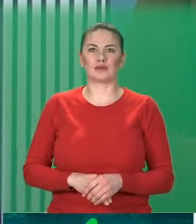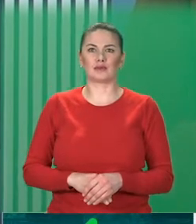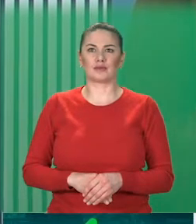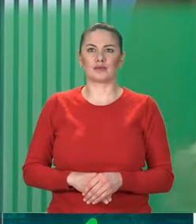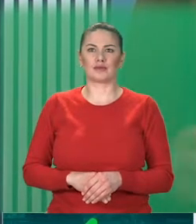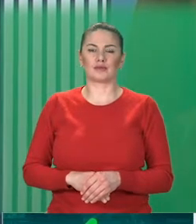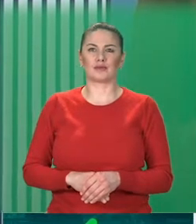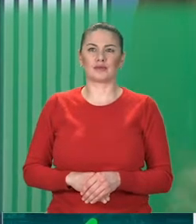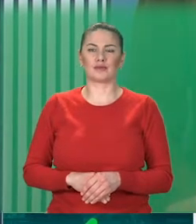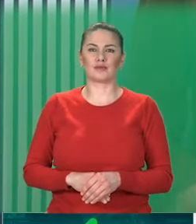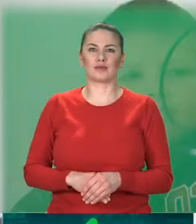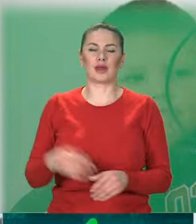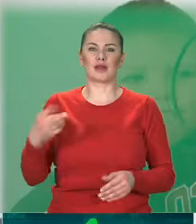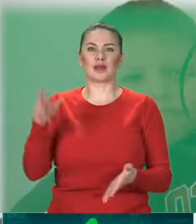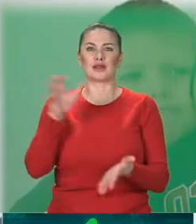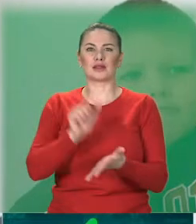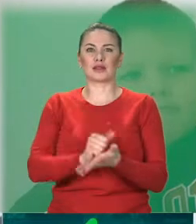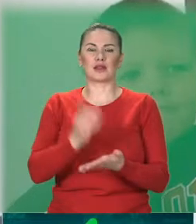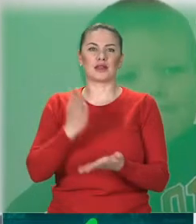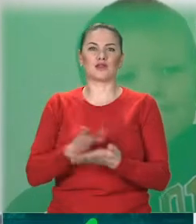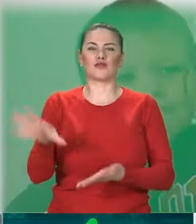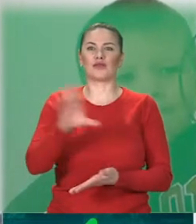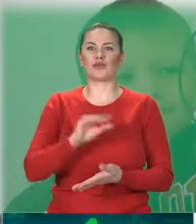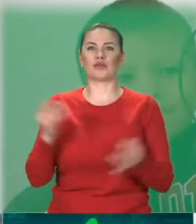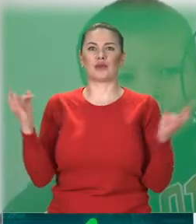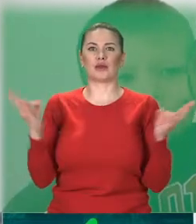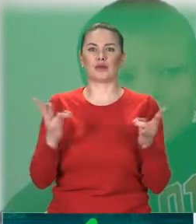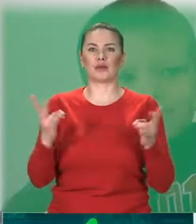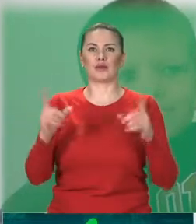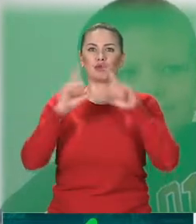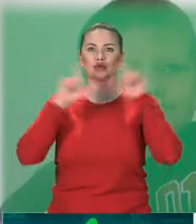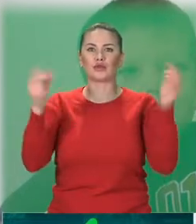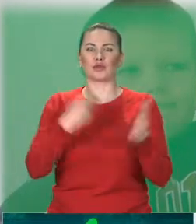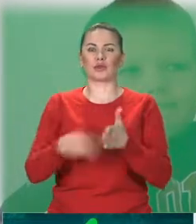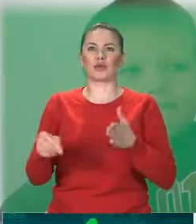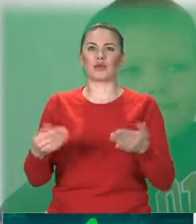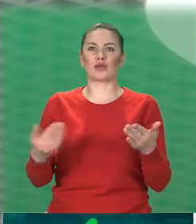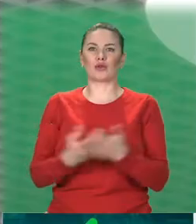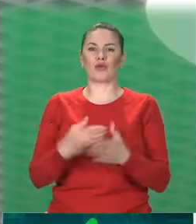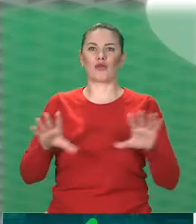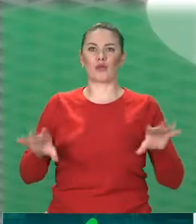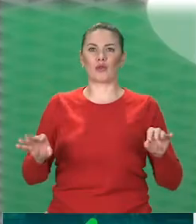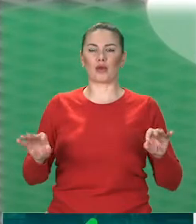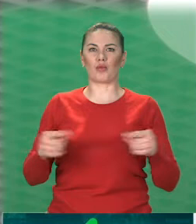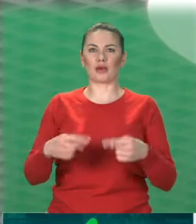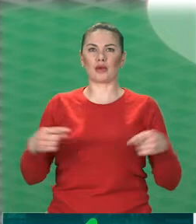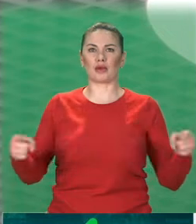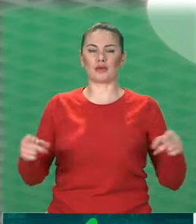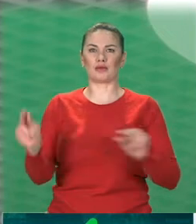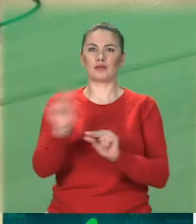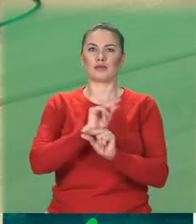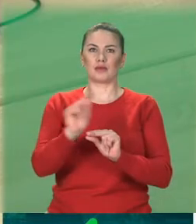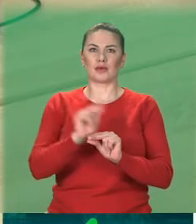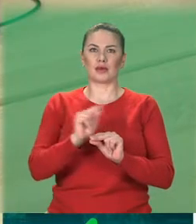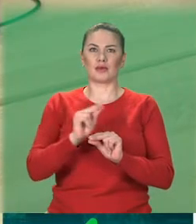он потихоньку останавливается. Для занятий в классах есть все необходимое. Школа закупила новую мебель, сделала дизайнерский ремонт и